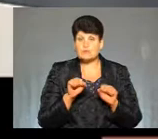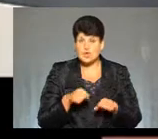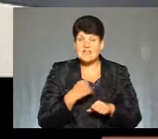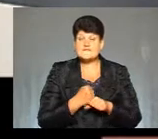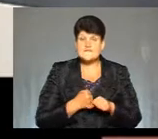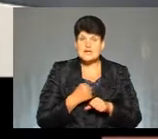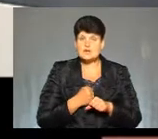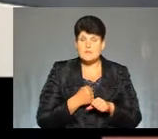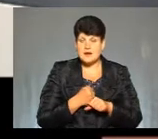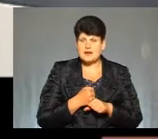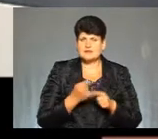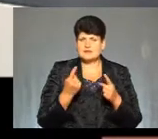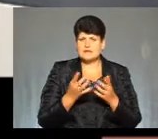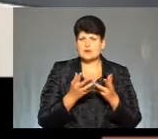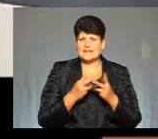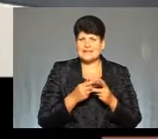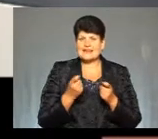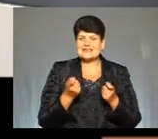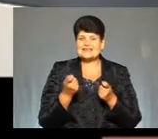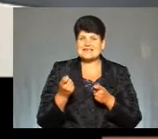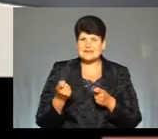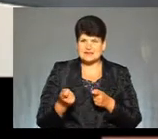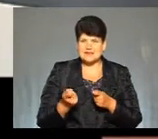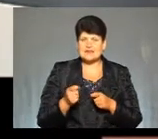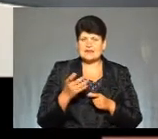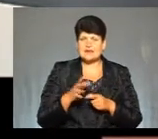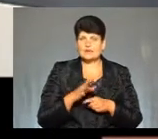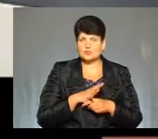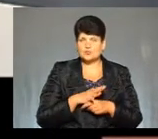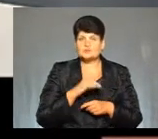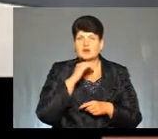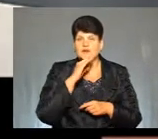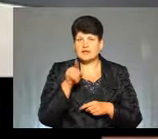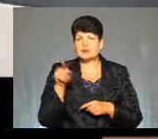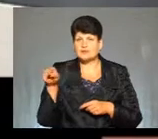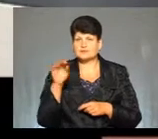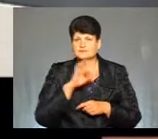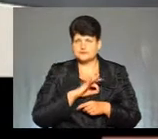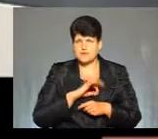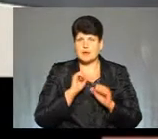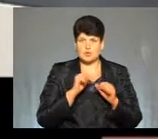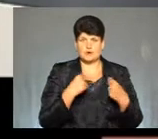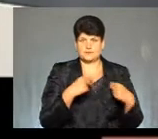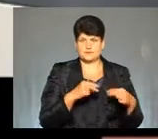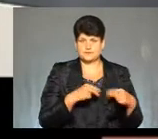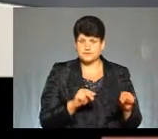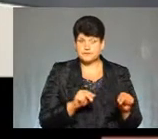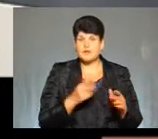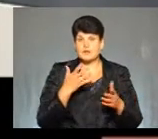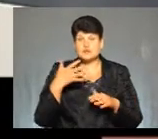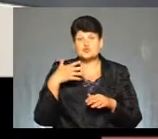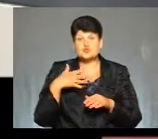виробляти велику кількість зерна, яке достатньо було ще їм для споживання і могли для торгівлі. Але зрозуміло,